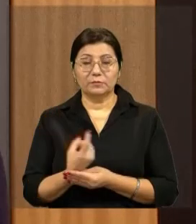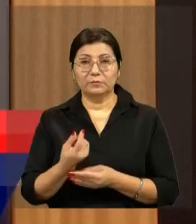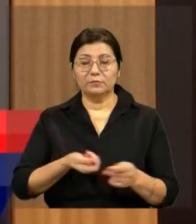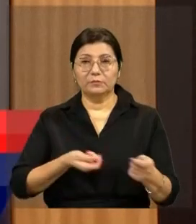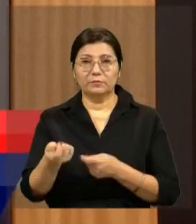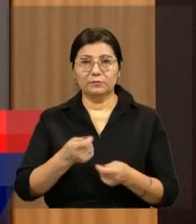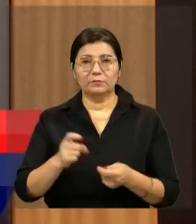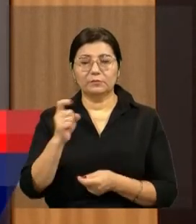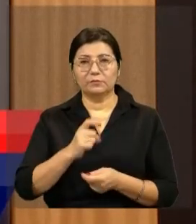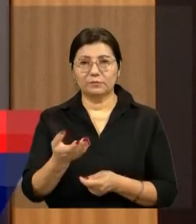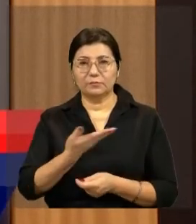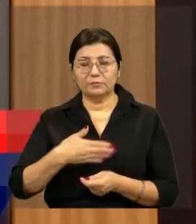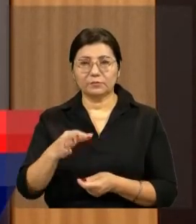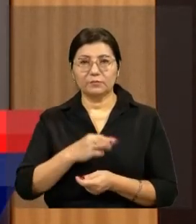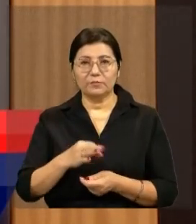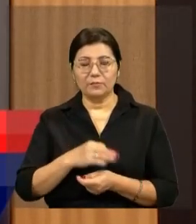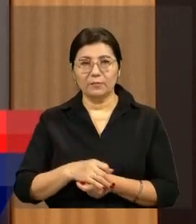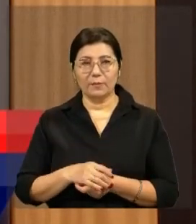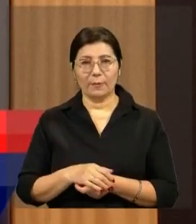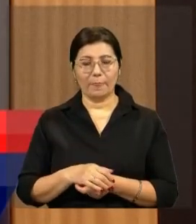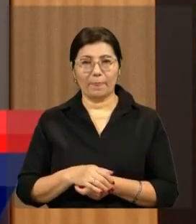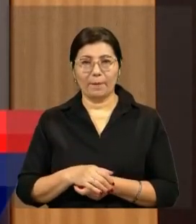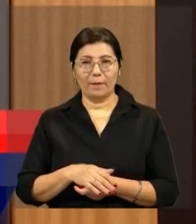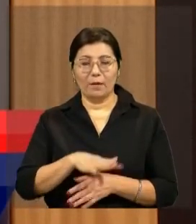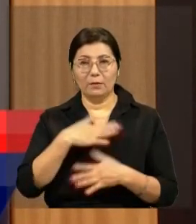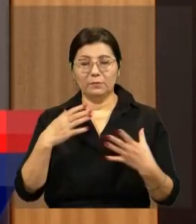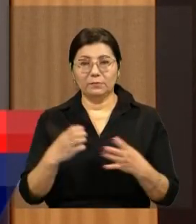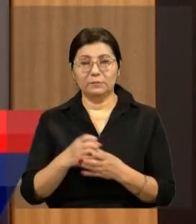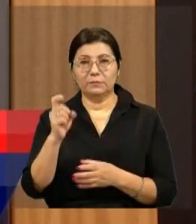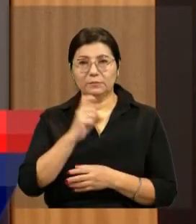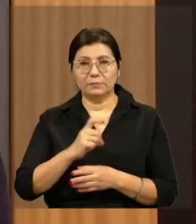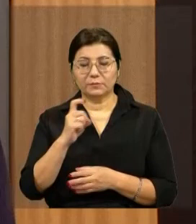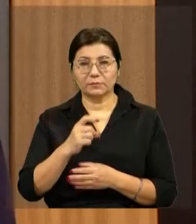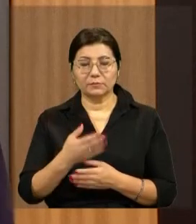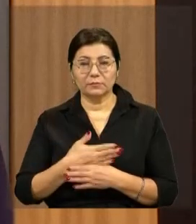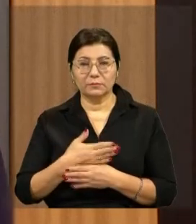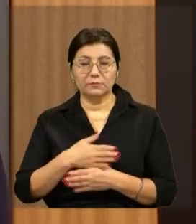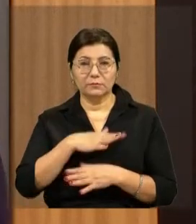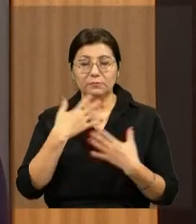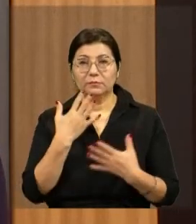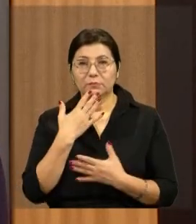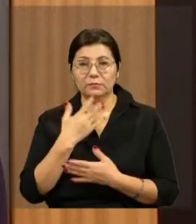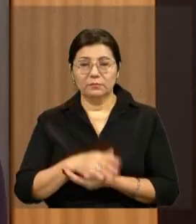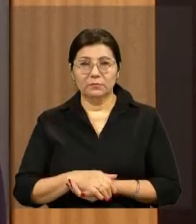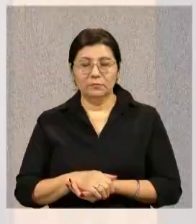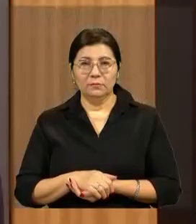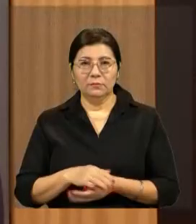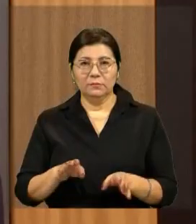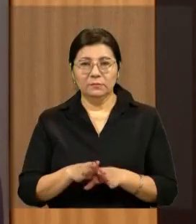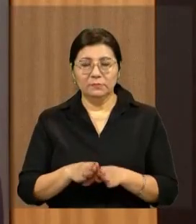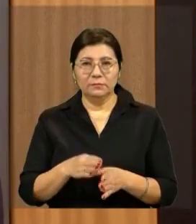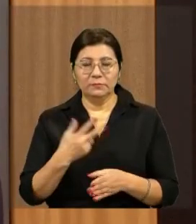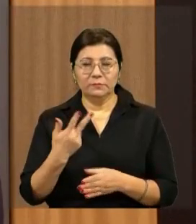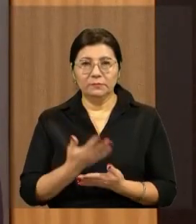ведущих хозяйств нашей области, многоотраслевое хозяйство – и многонациональные тоже.